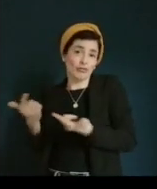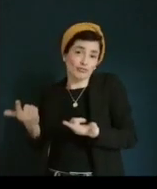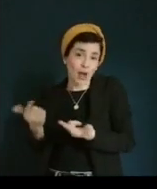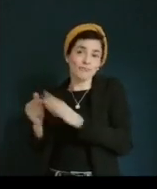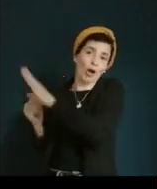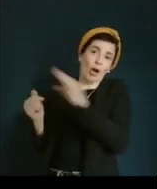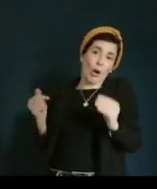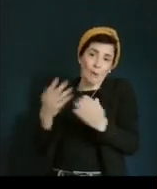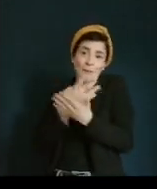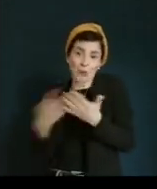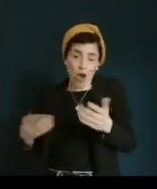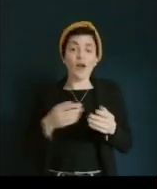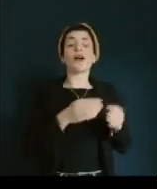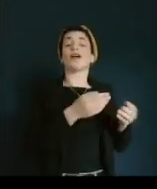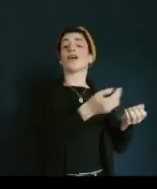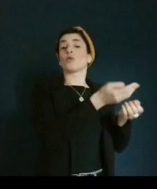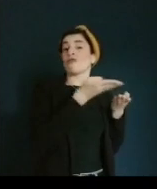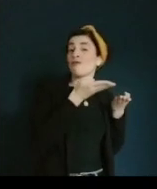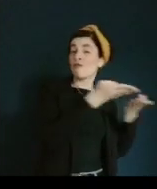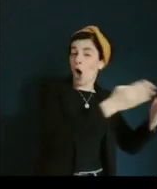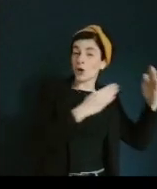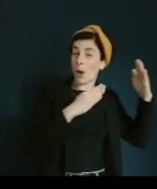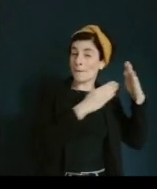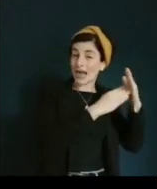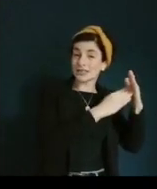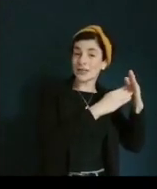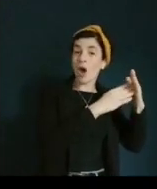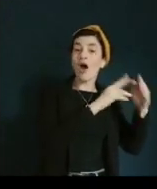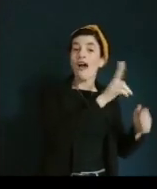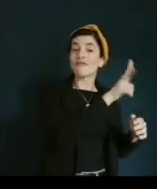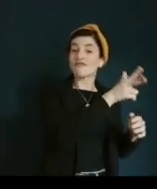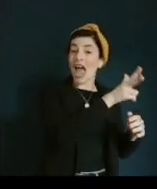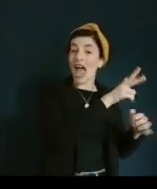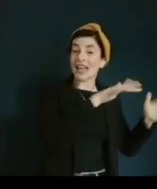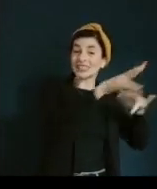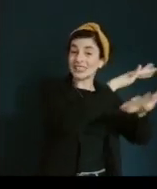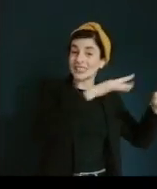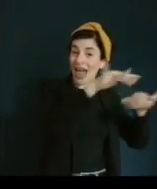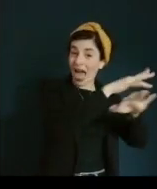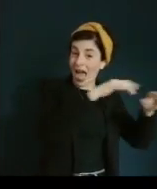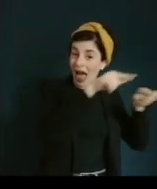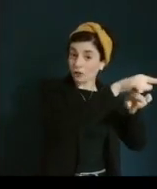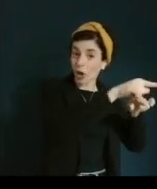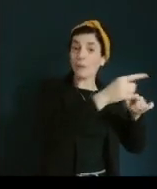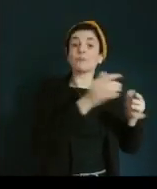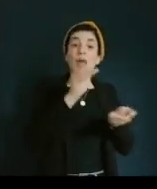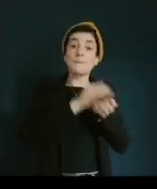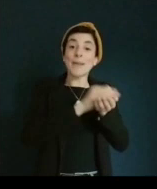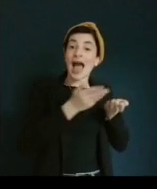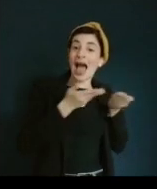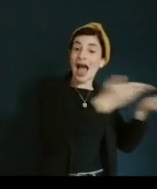mettetelo in modalità ventilata alla massima potenza e prima di infornare il pane mettete pure una ciotola